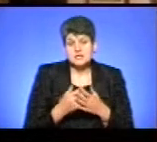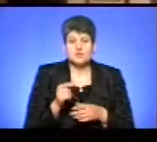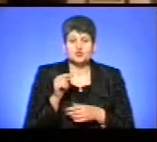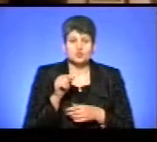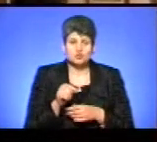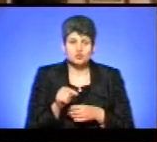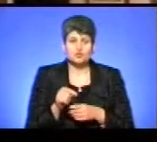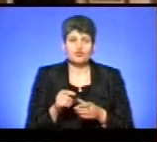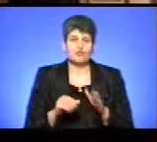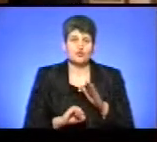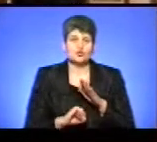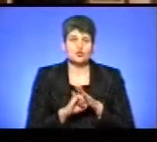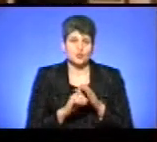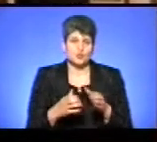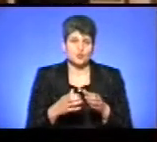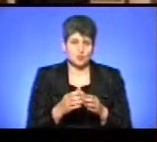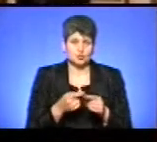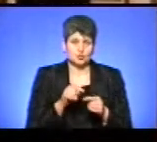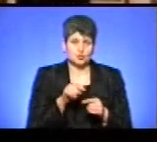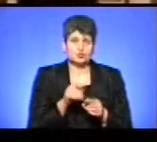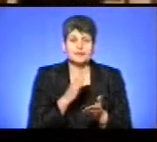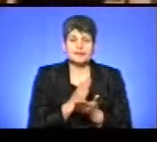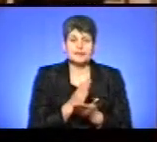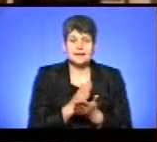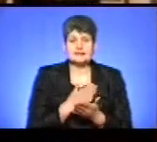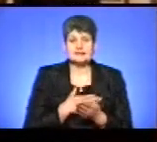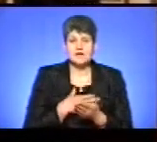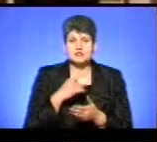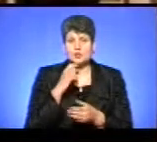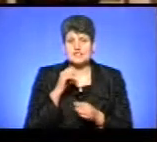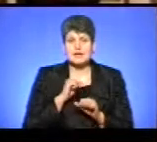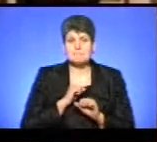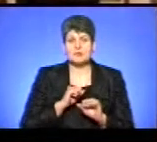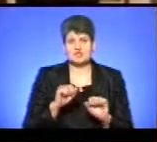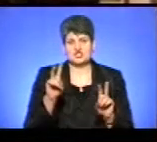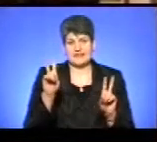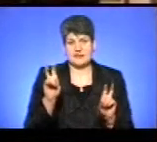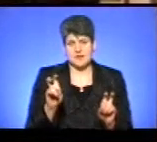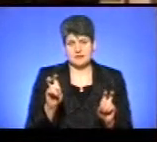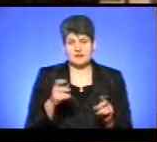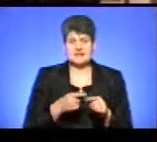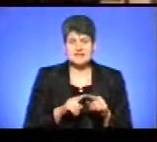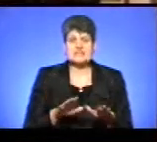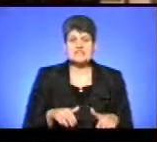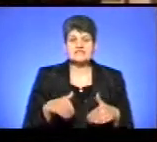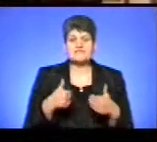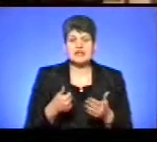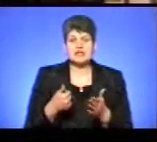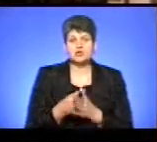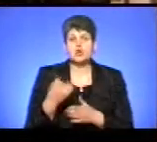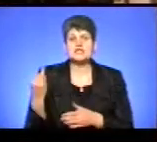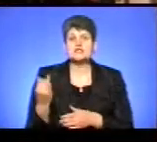основі цього гурту є наша українська патріотична тематика. Це звернення до